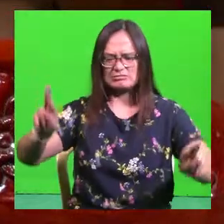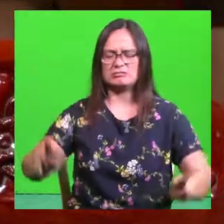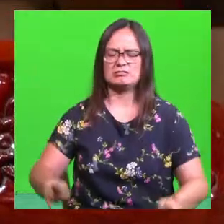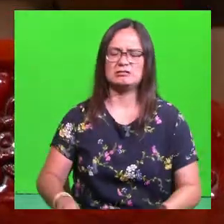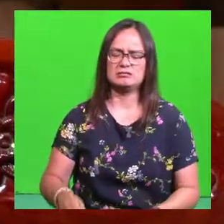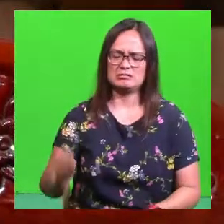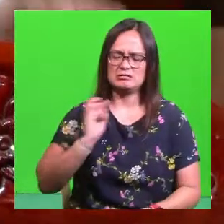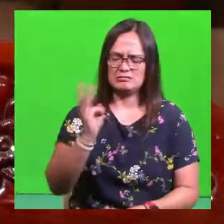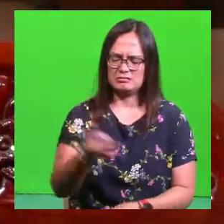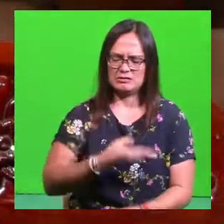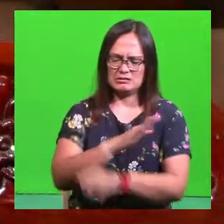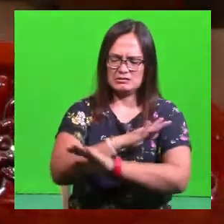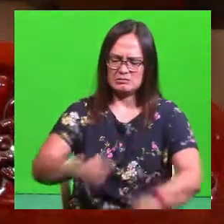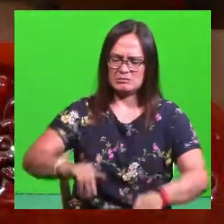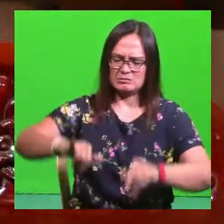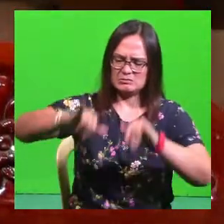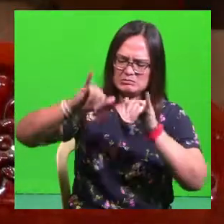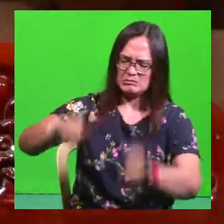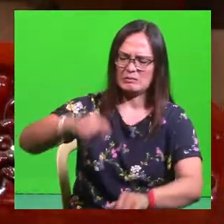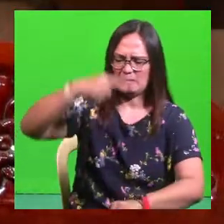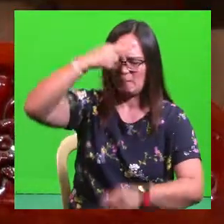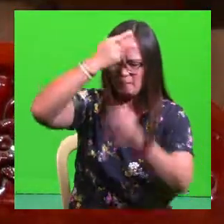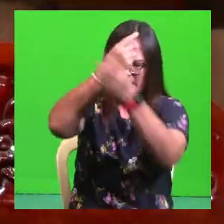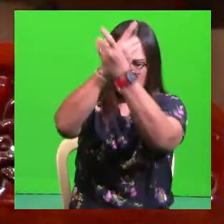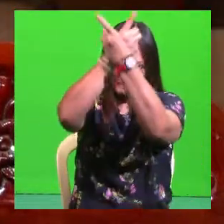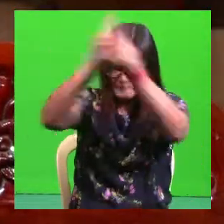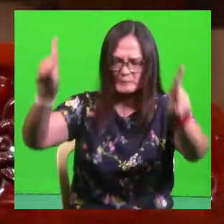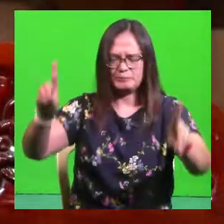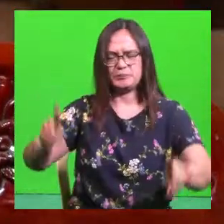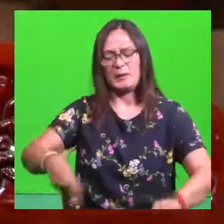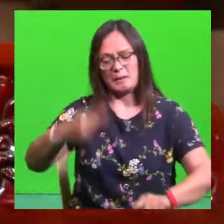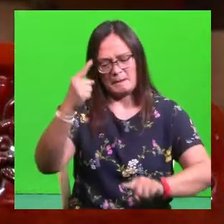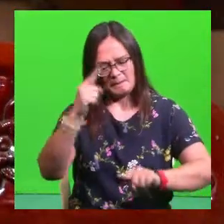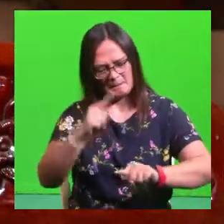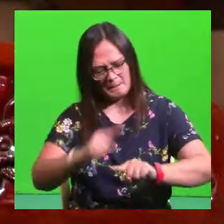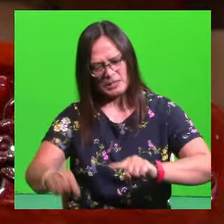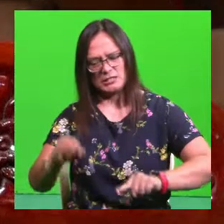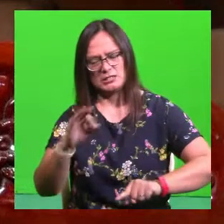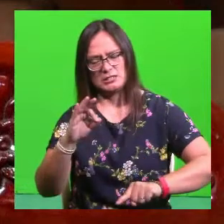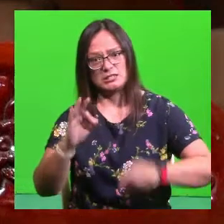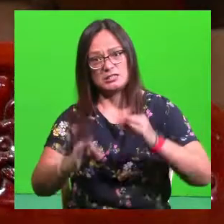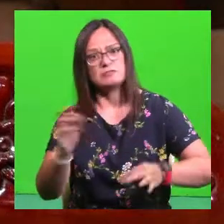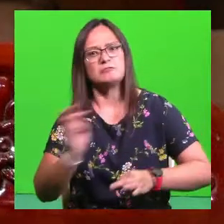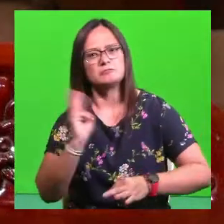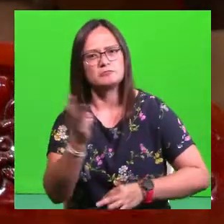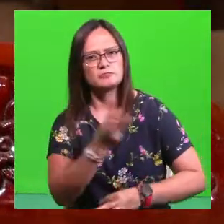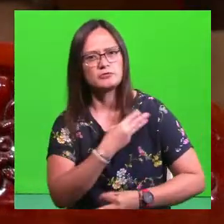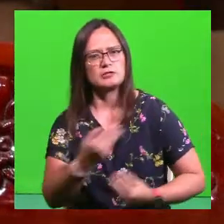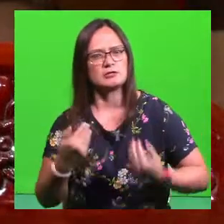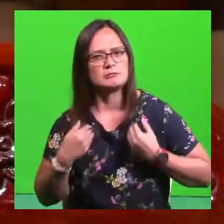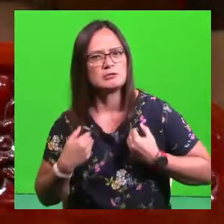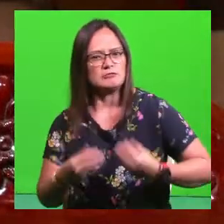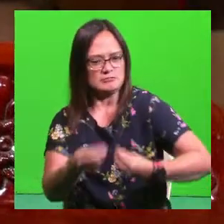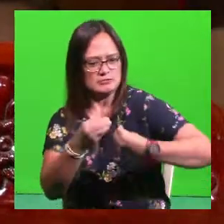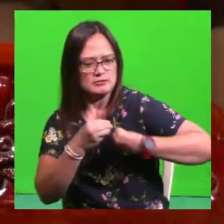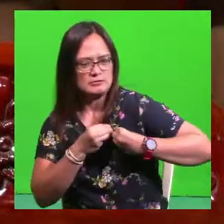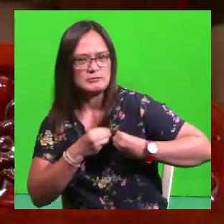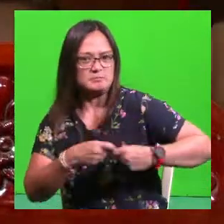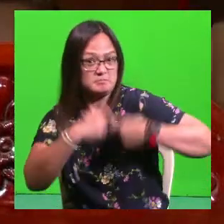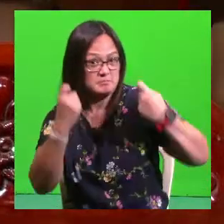Kanya. Subalit kung tayo ay merong pagtanggap ng ating kasalanan, we have an advocate with